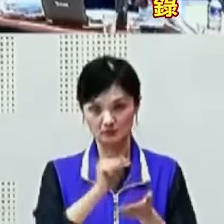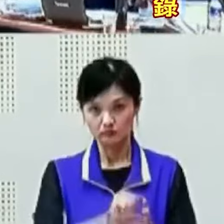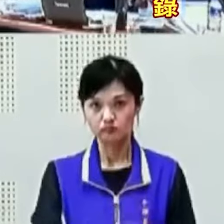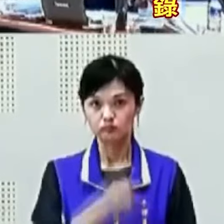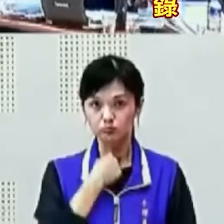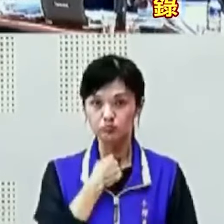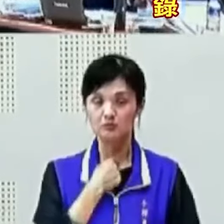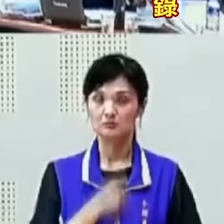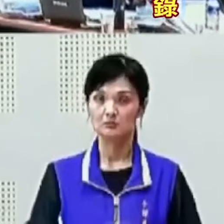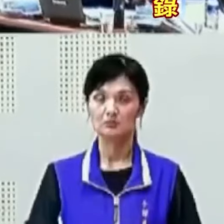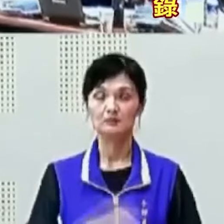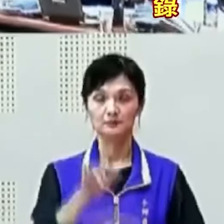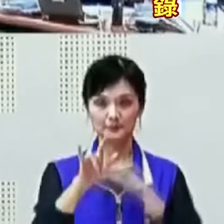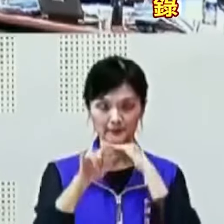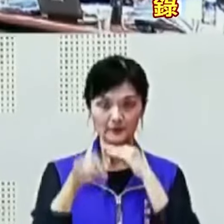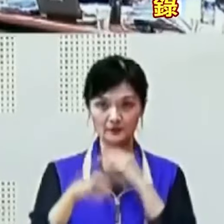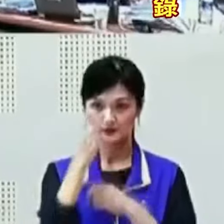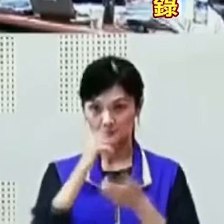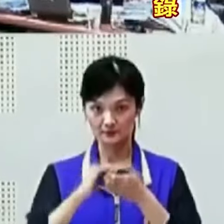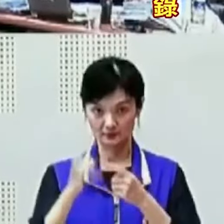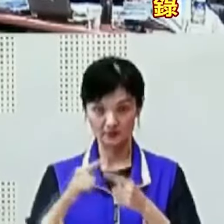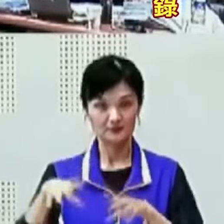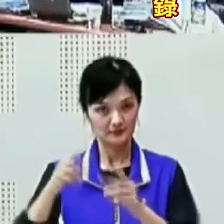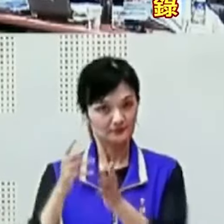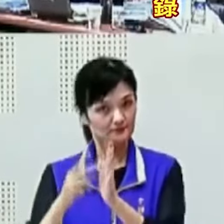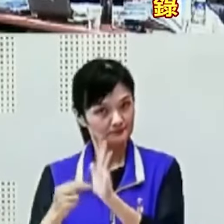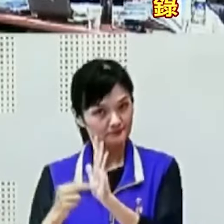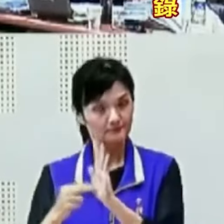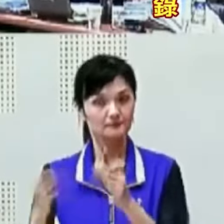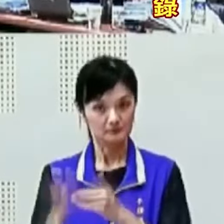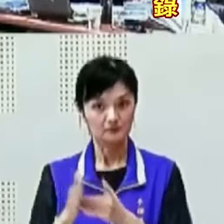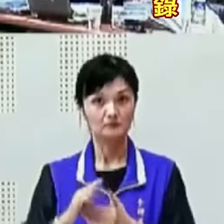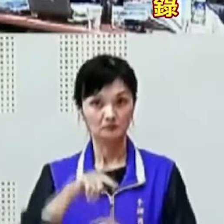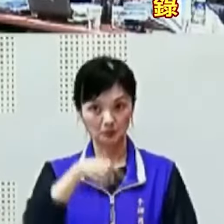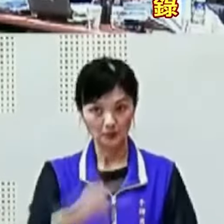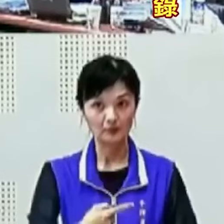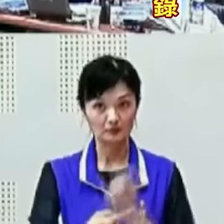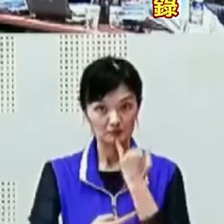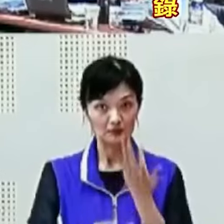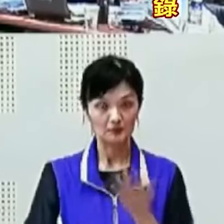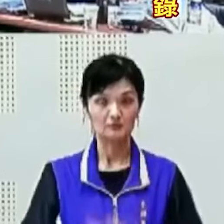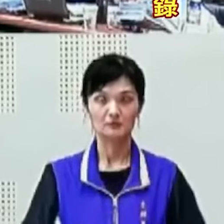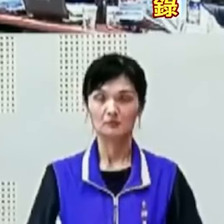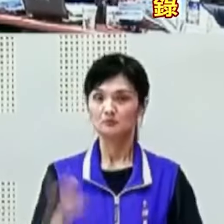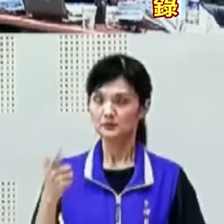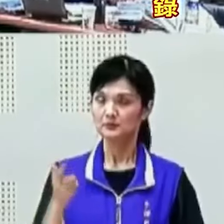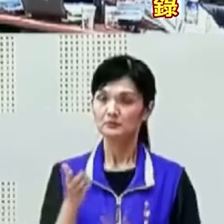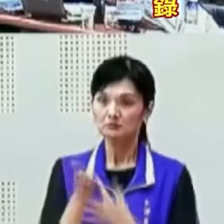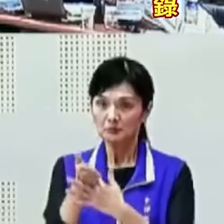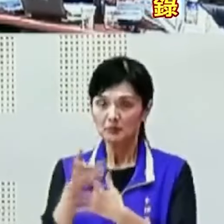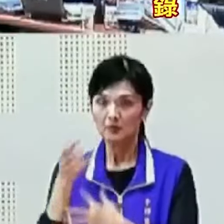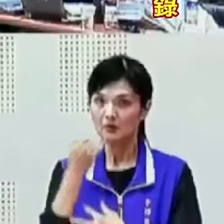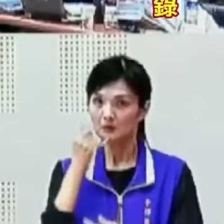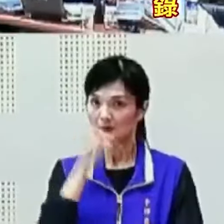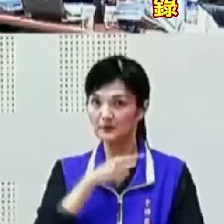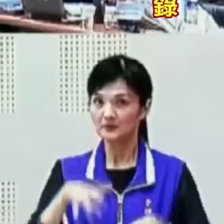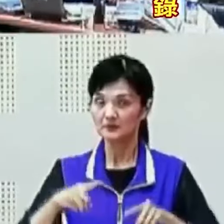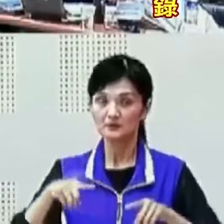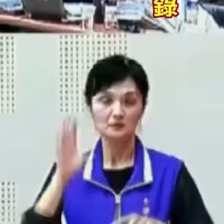单元完成之后可以吗？ 我就是针对这个问题要做个说明的，可以先听我把它讲完